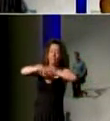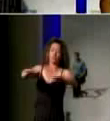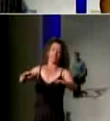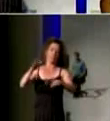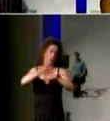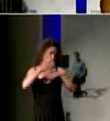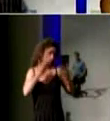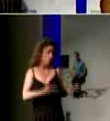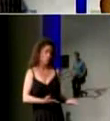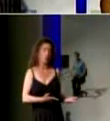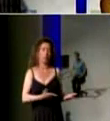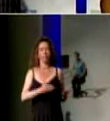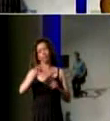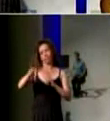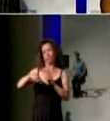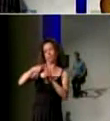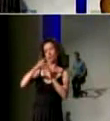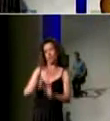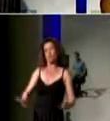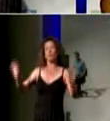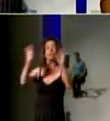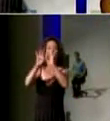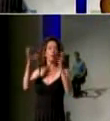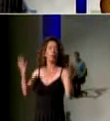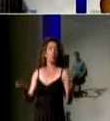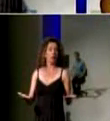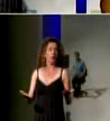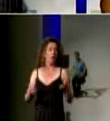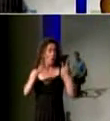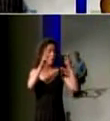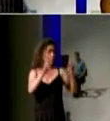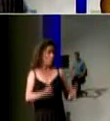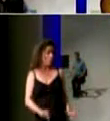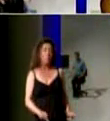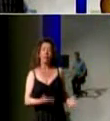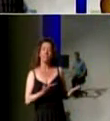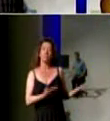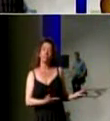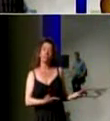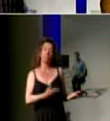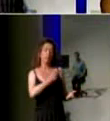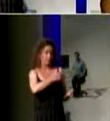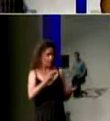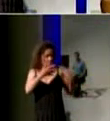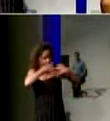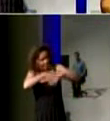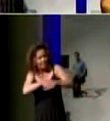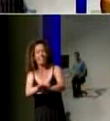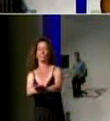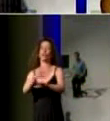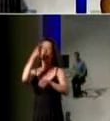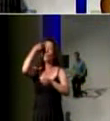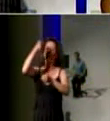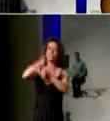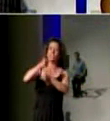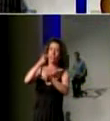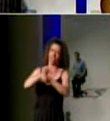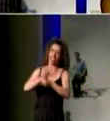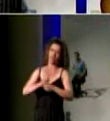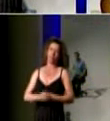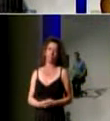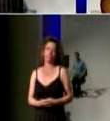fait-là, mais surtout à l'importance de permettre aux personnes ou de favoriser l'intégration au marché du travail des personnes